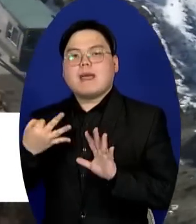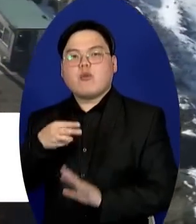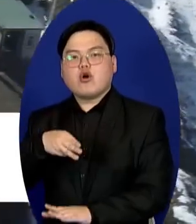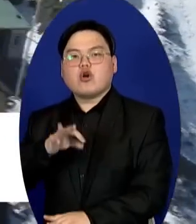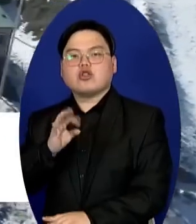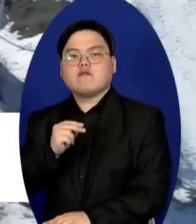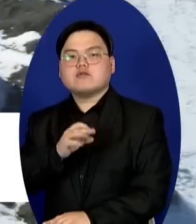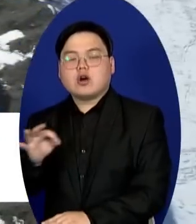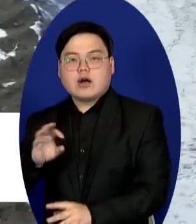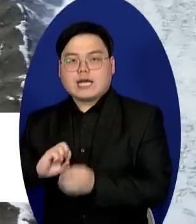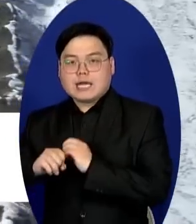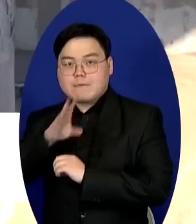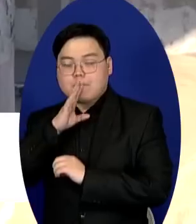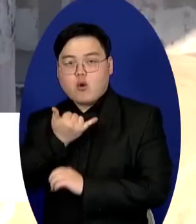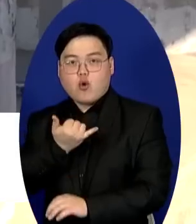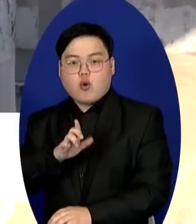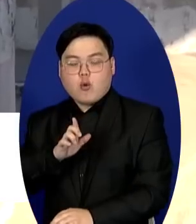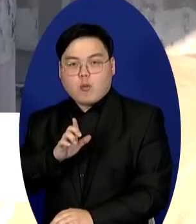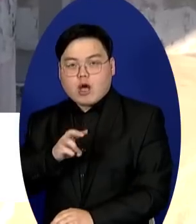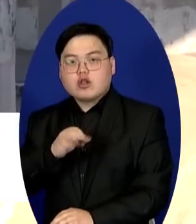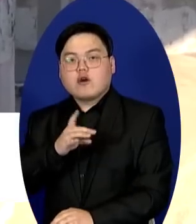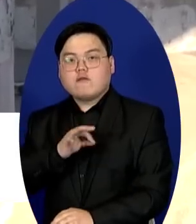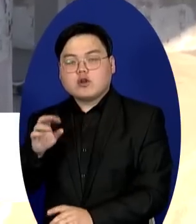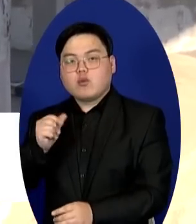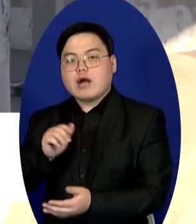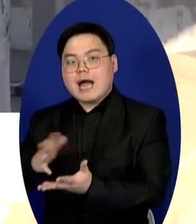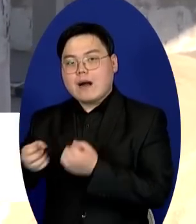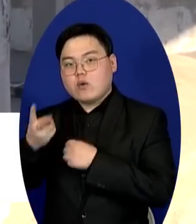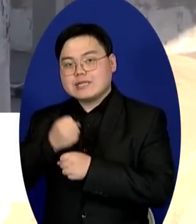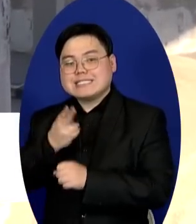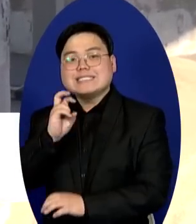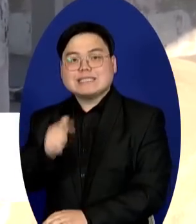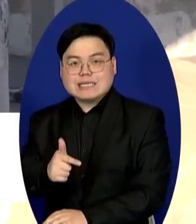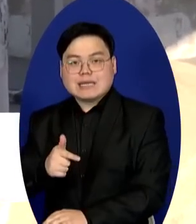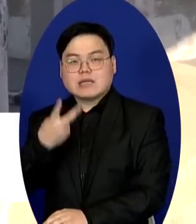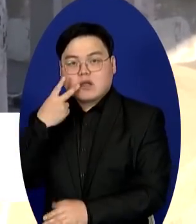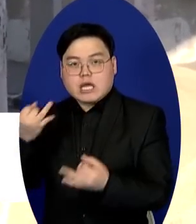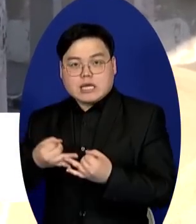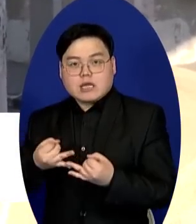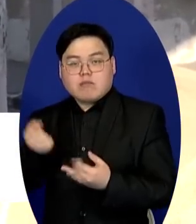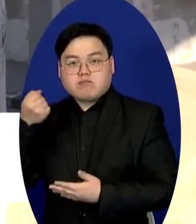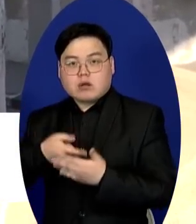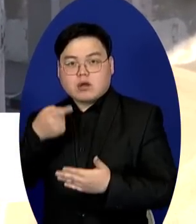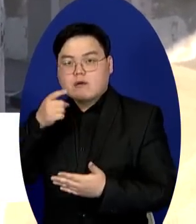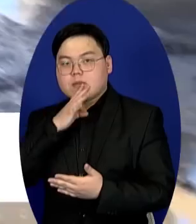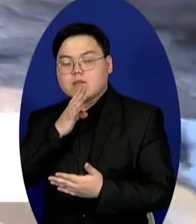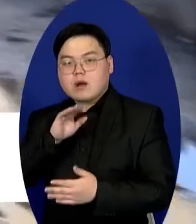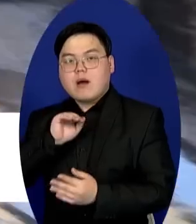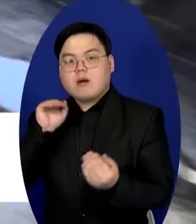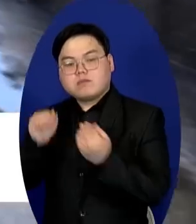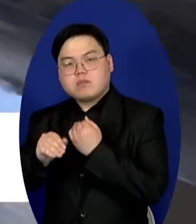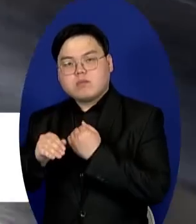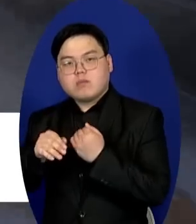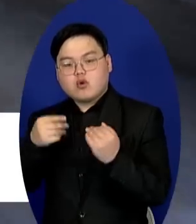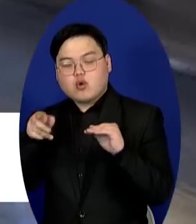байна. Нийслэл орчмын шалган нэвтрүүлэх товчоодын төлбөр авах цагийн үйл ажиллагааг цахимжуулснаар тээврийн хэрэгсэл товчоогоор нэвтрэх үед улсын дугаарыг